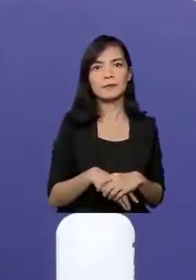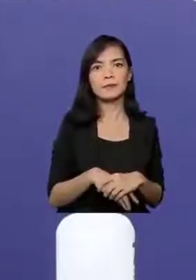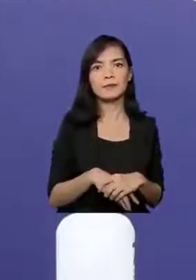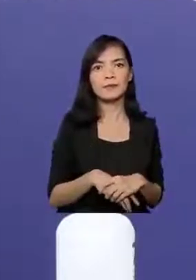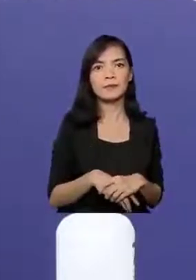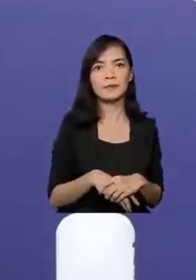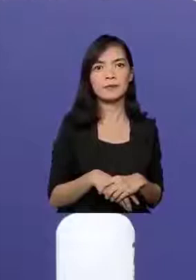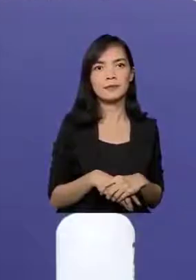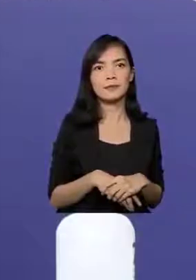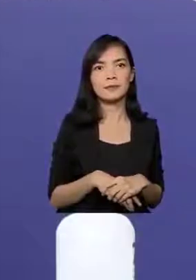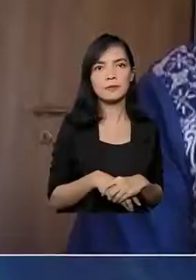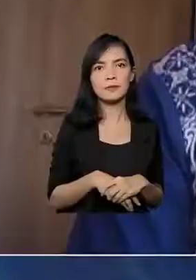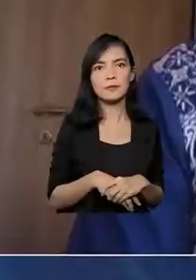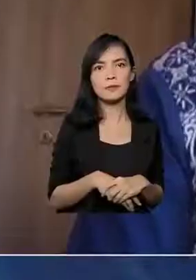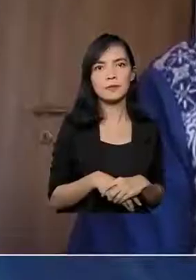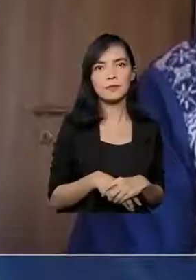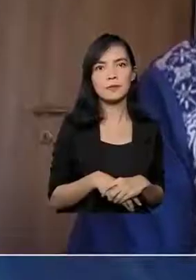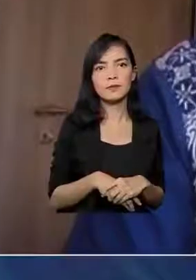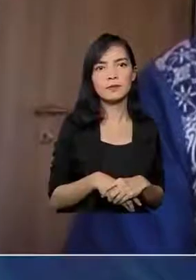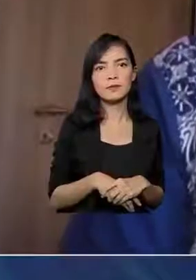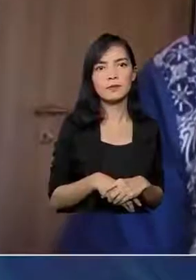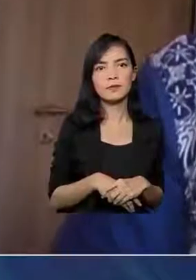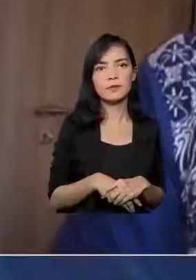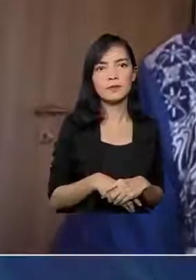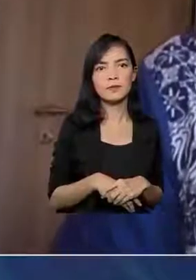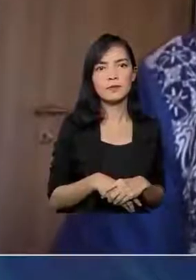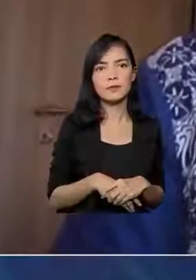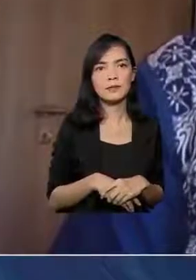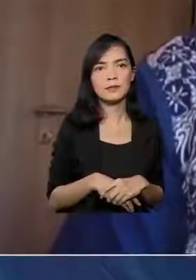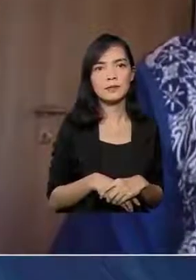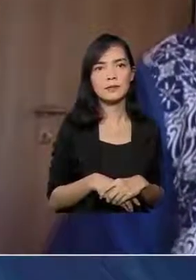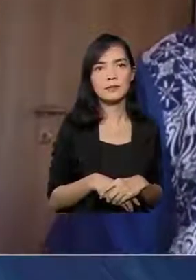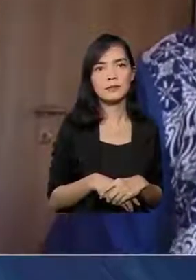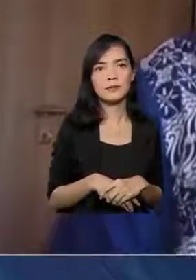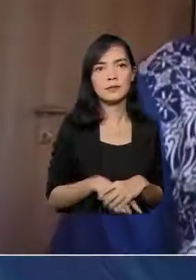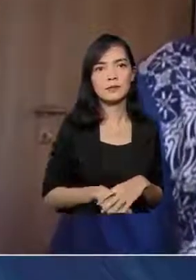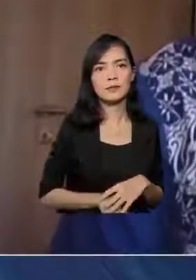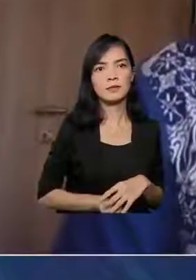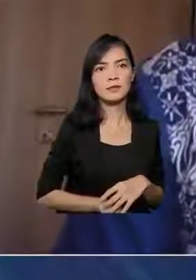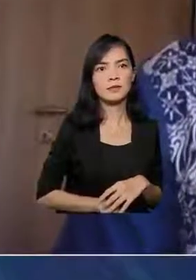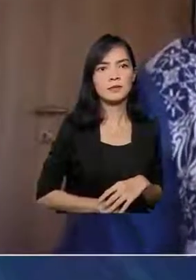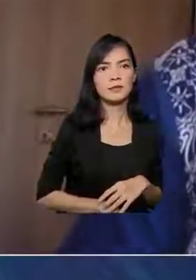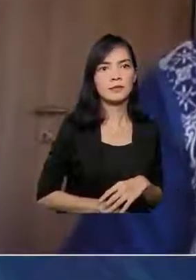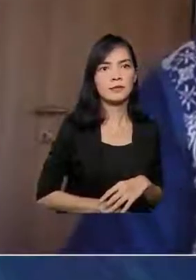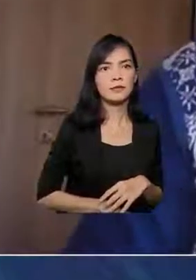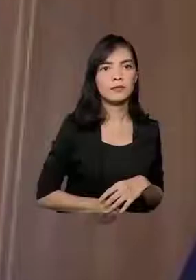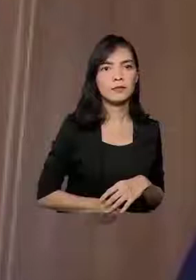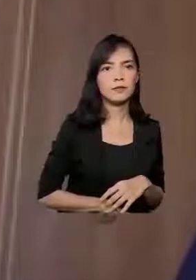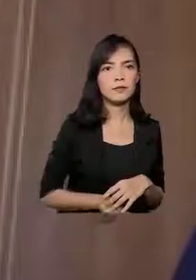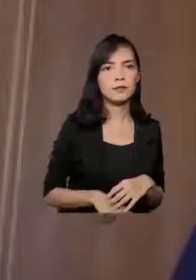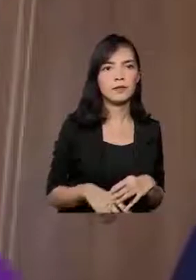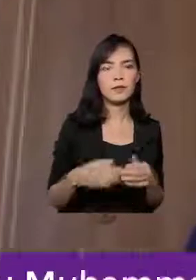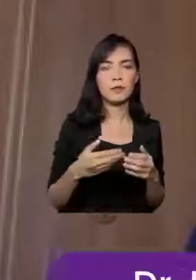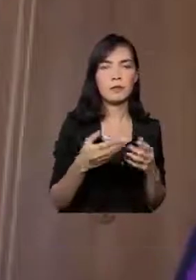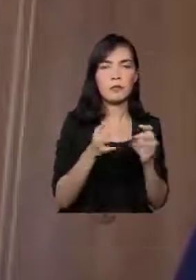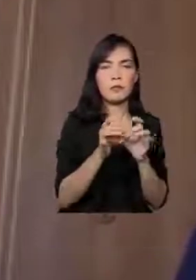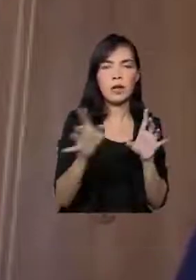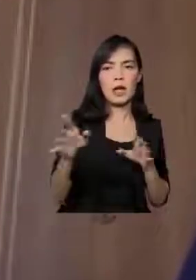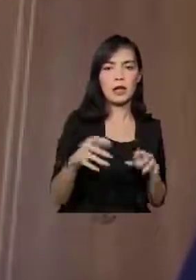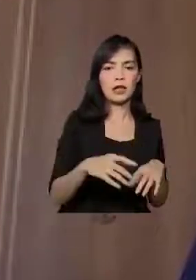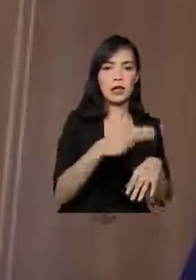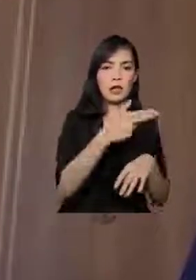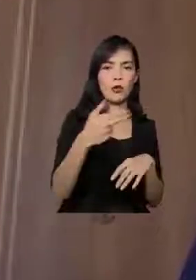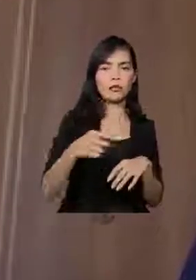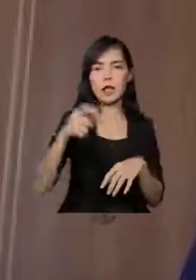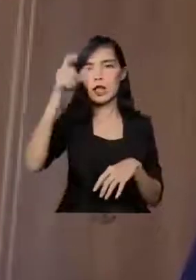Turki ini memang tidak bisa dibandingkan diantara kondisi di Indonesia dan kondisi di Turki kalau